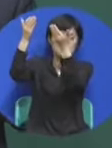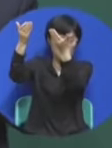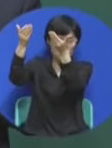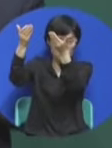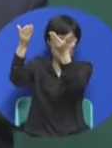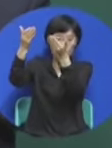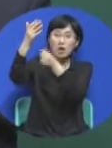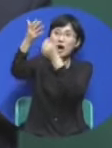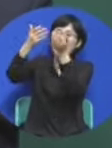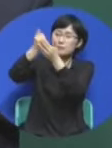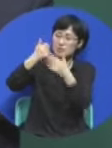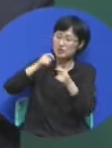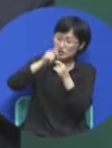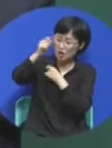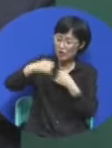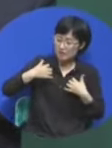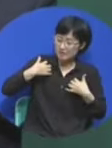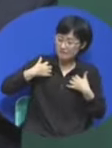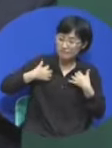것이다.